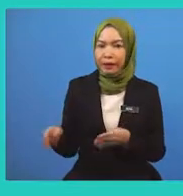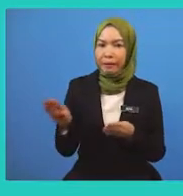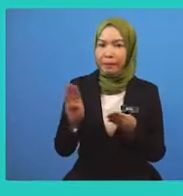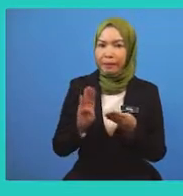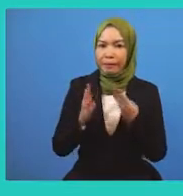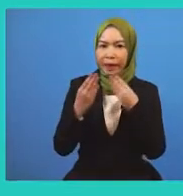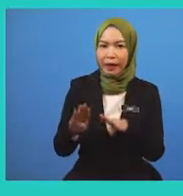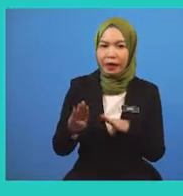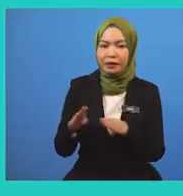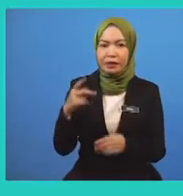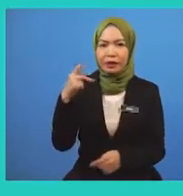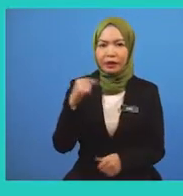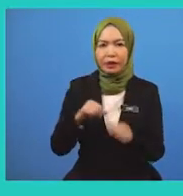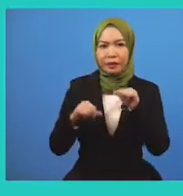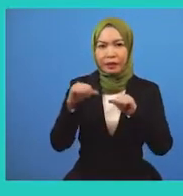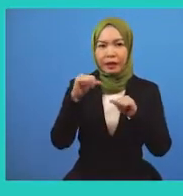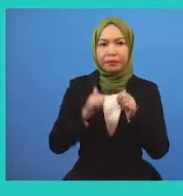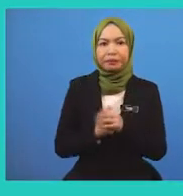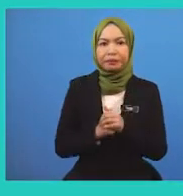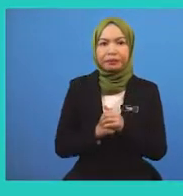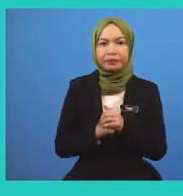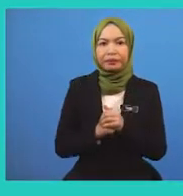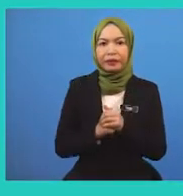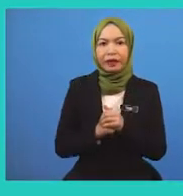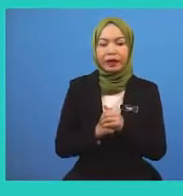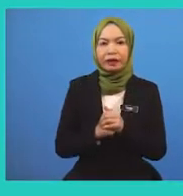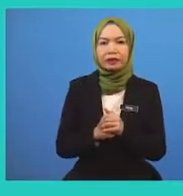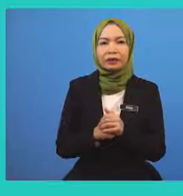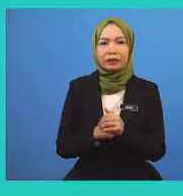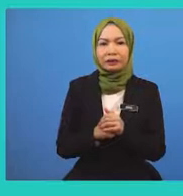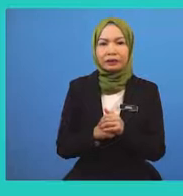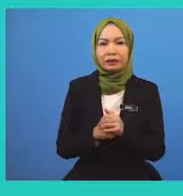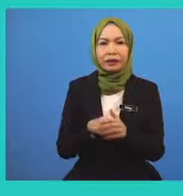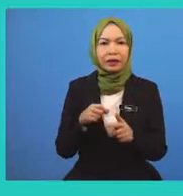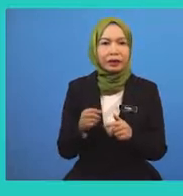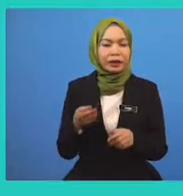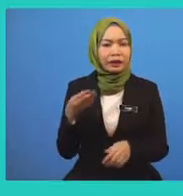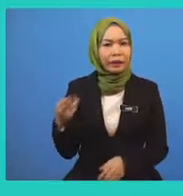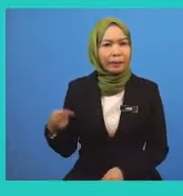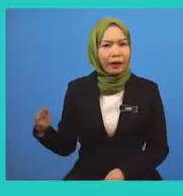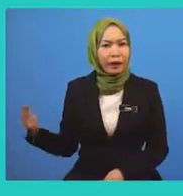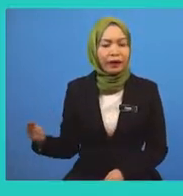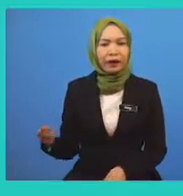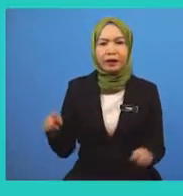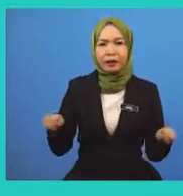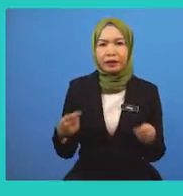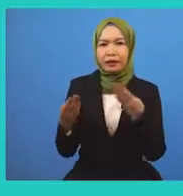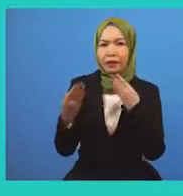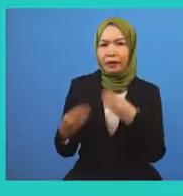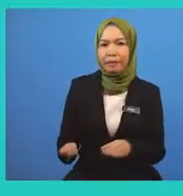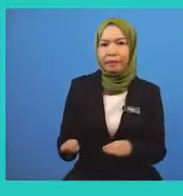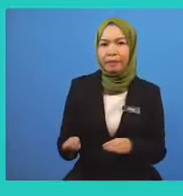kedua, perbezaan kandungan tenaga antara bahan tindak balas dengan hasil tindak